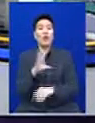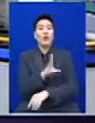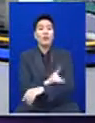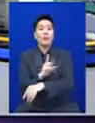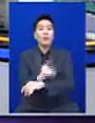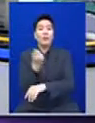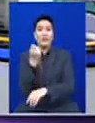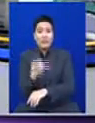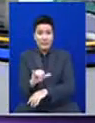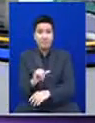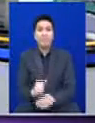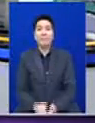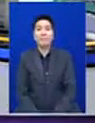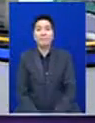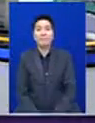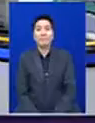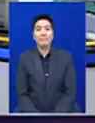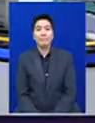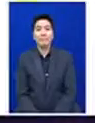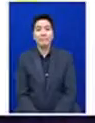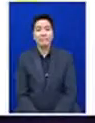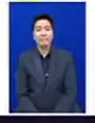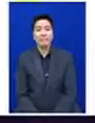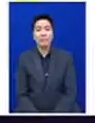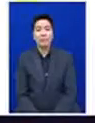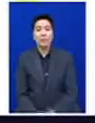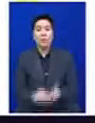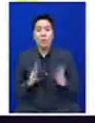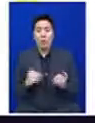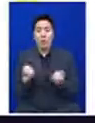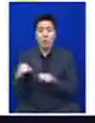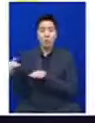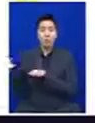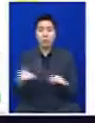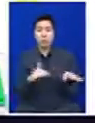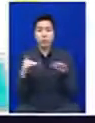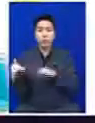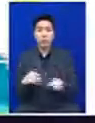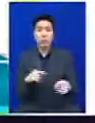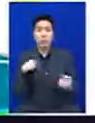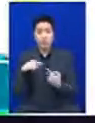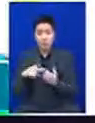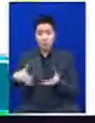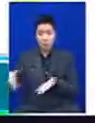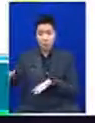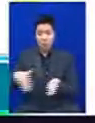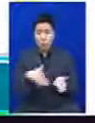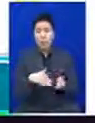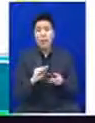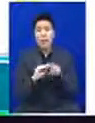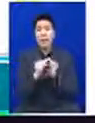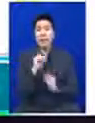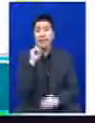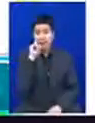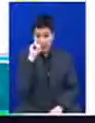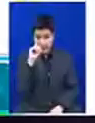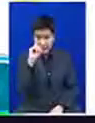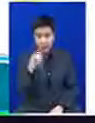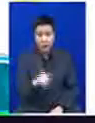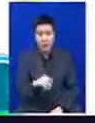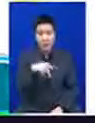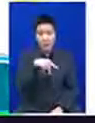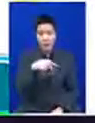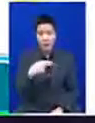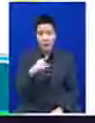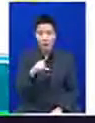จิตราครับ พิดาภาคุณวรพัฒน์ค่ะจำนวนผู้ใช้รถใช้ถนนนะคะบริเวณถนนพหลโยธินค่ะในเขตของอำเภอวังน้